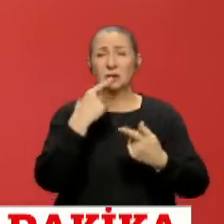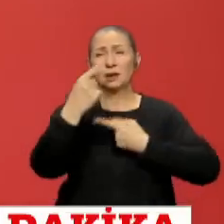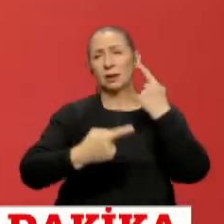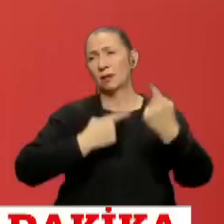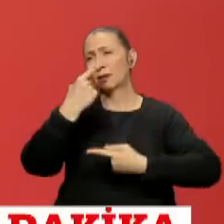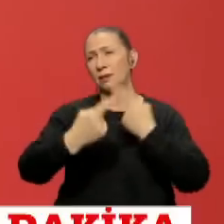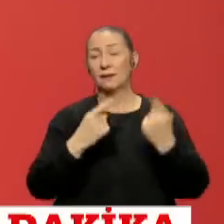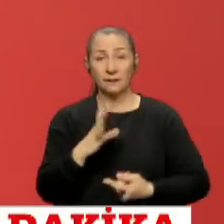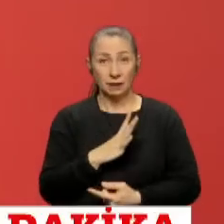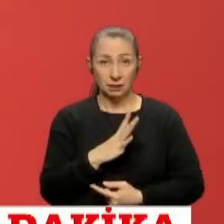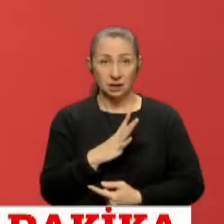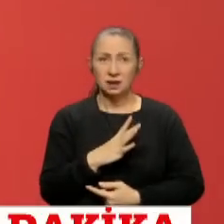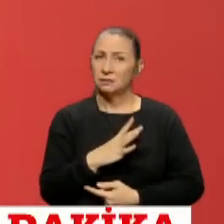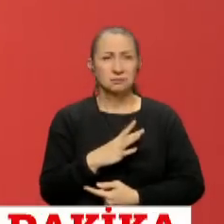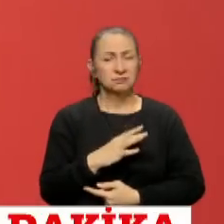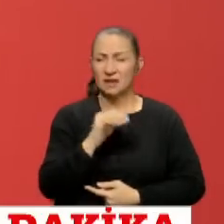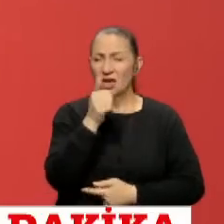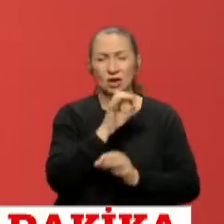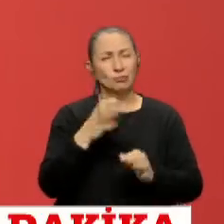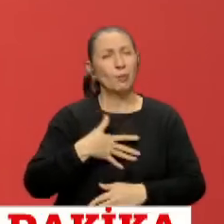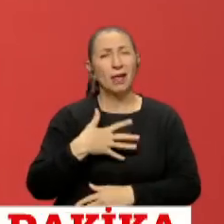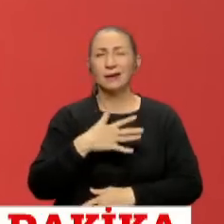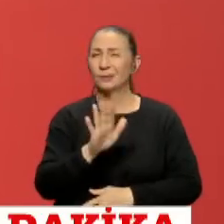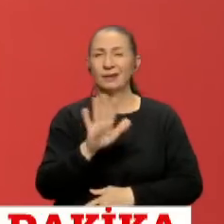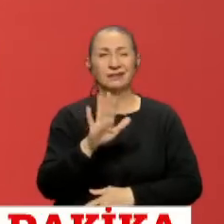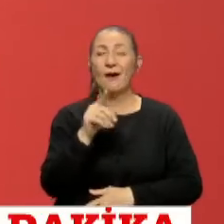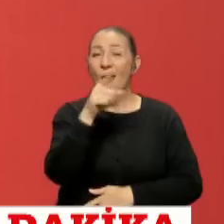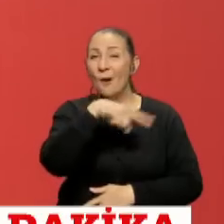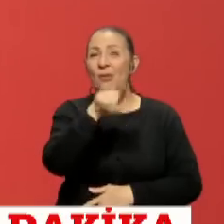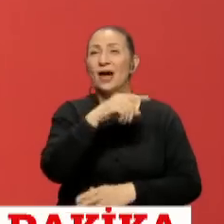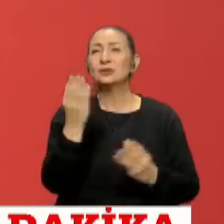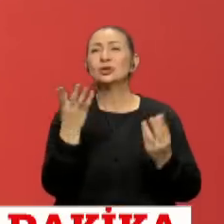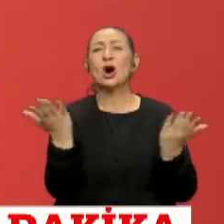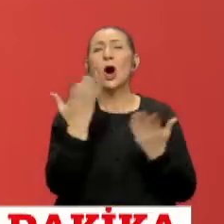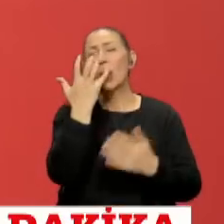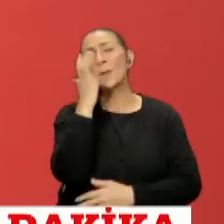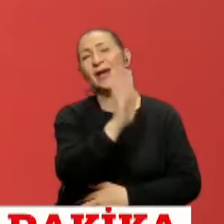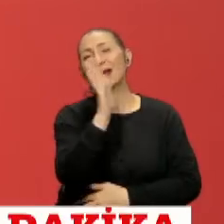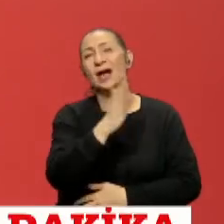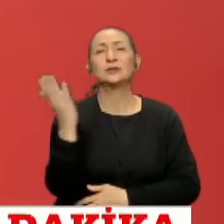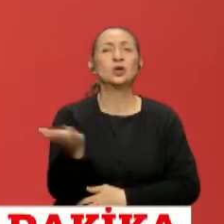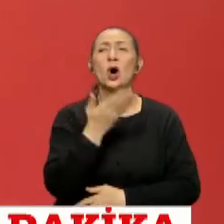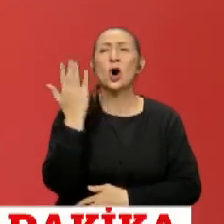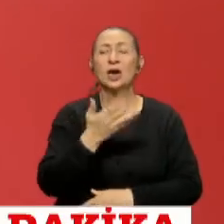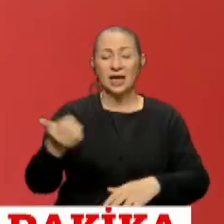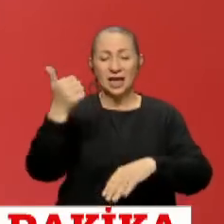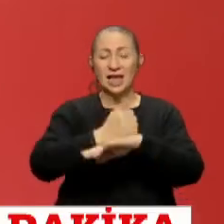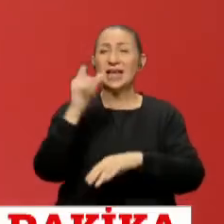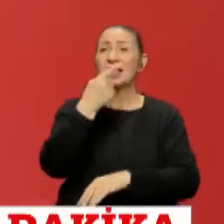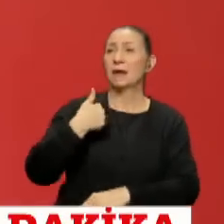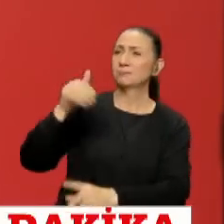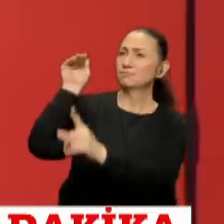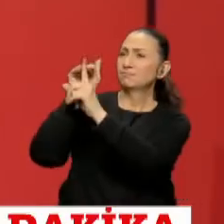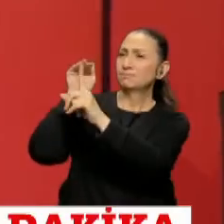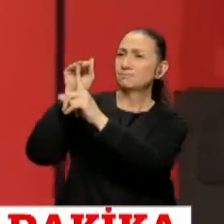sözler çıkıyor. Hiç merak etmeyin. Onlar çok bekler, çok. İktidara